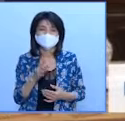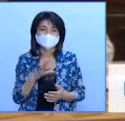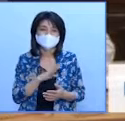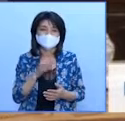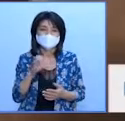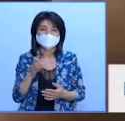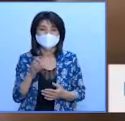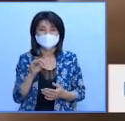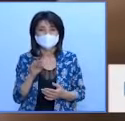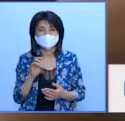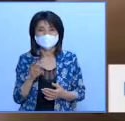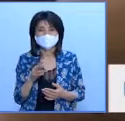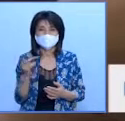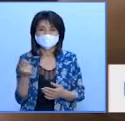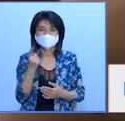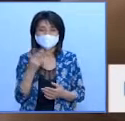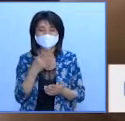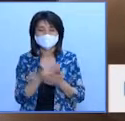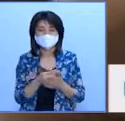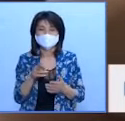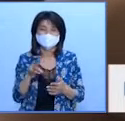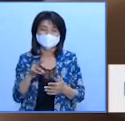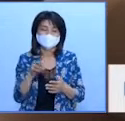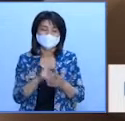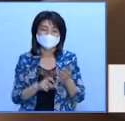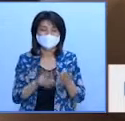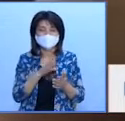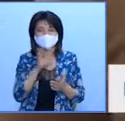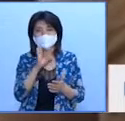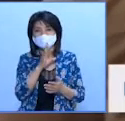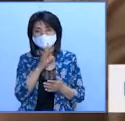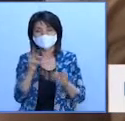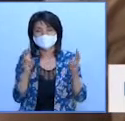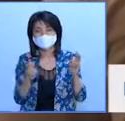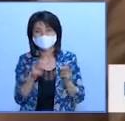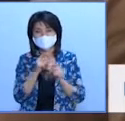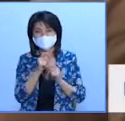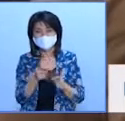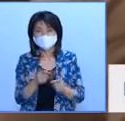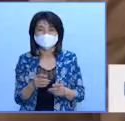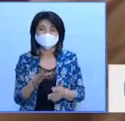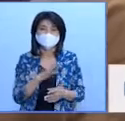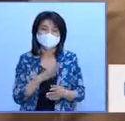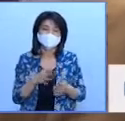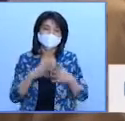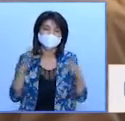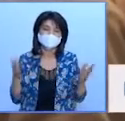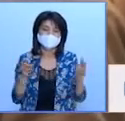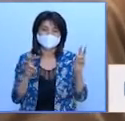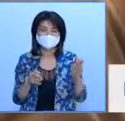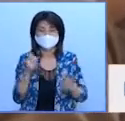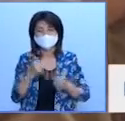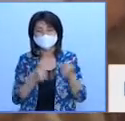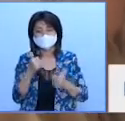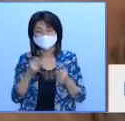был. Первое свое произведение он посвятил маме. В студенческое же время стихи перешли на более масштабные темы. Узнав о конкурсе, Азат